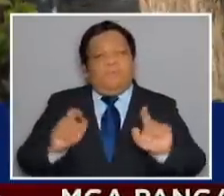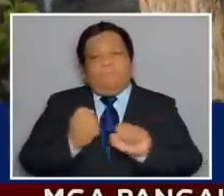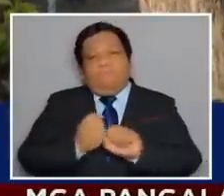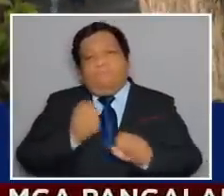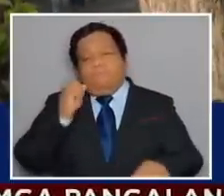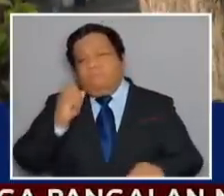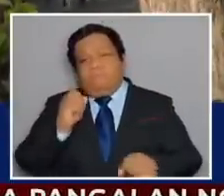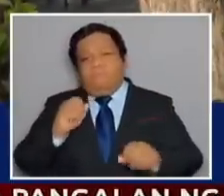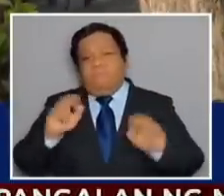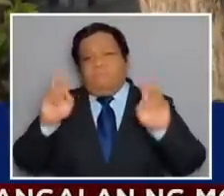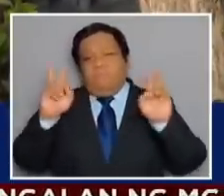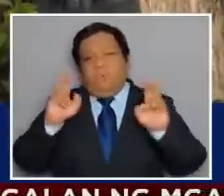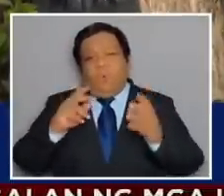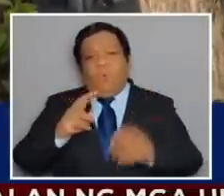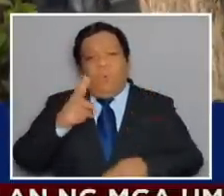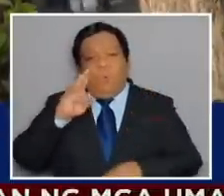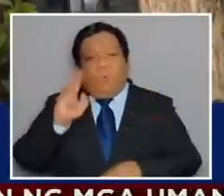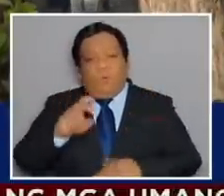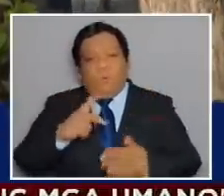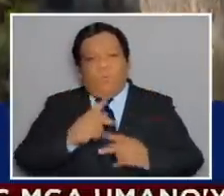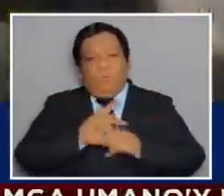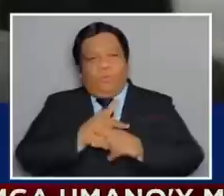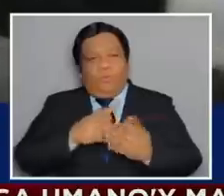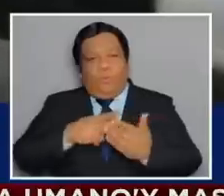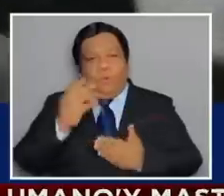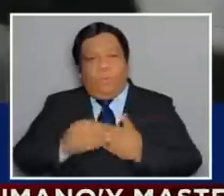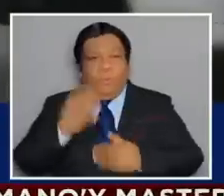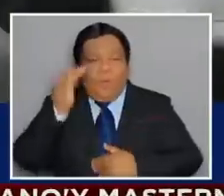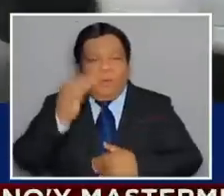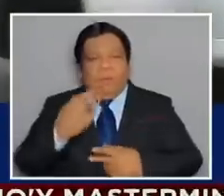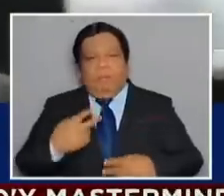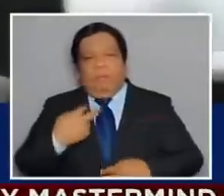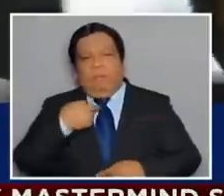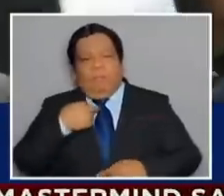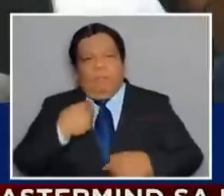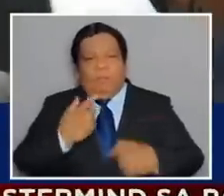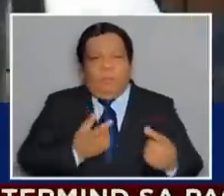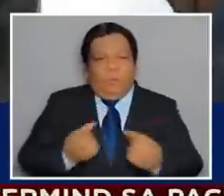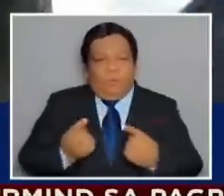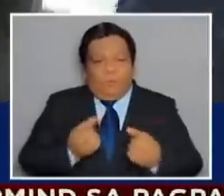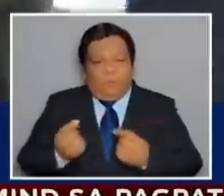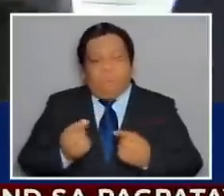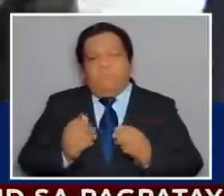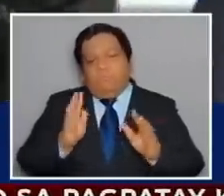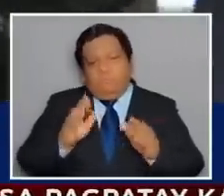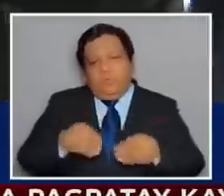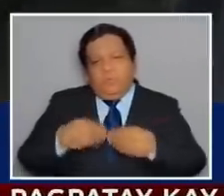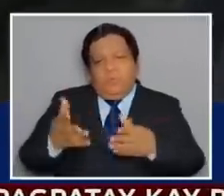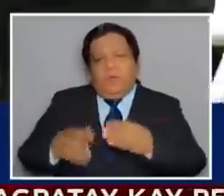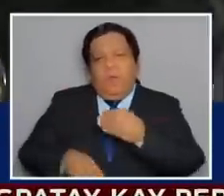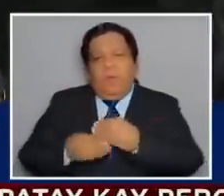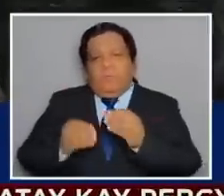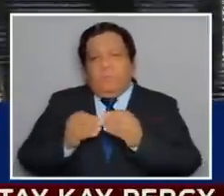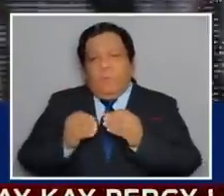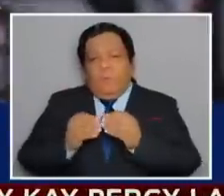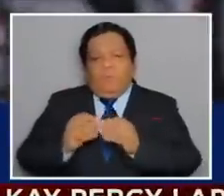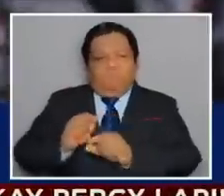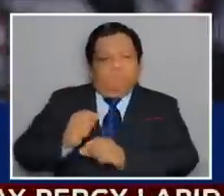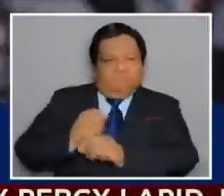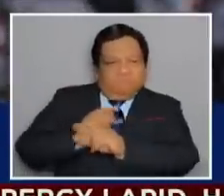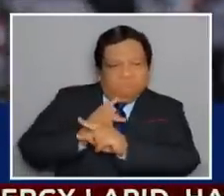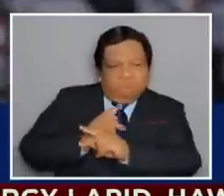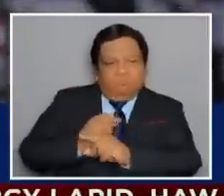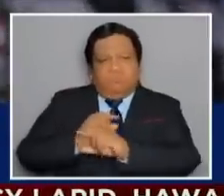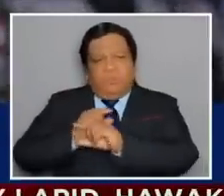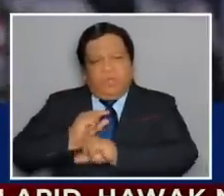Program dahil malilimitahan umano ang kanilang mga galaw. Sa halip, bibigyan na lang sila ng dagdag na seguridad. Bukod sa mga